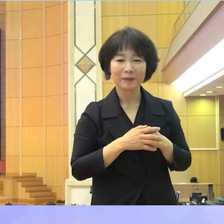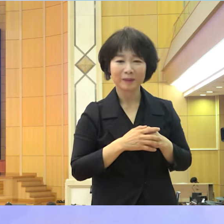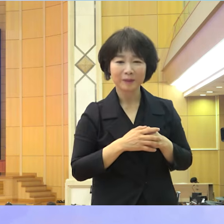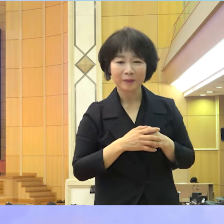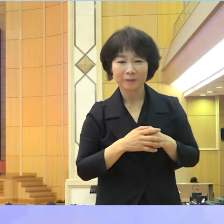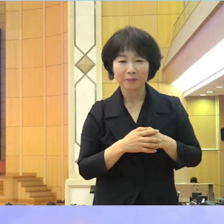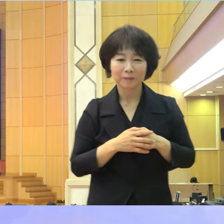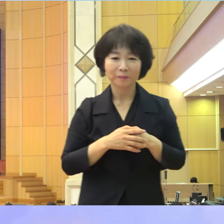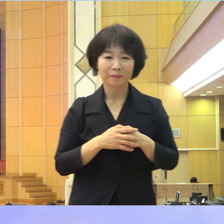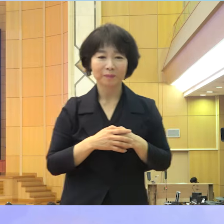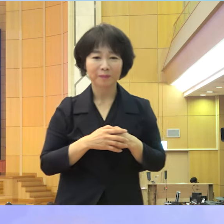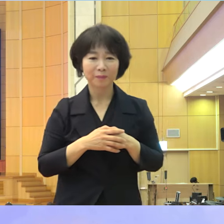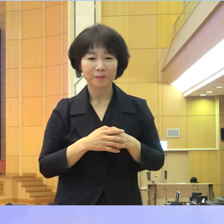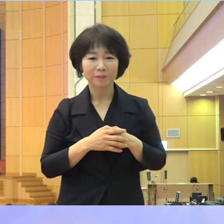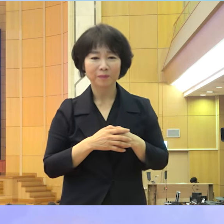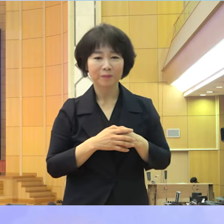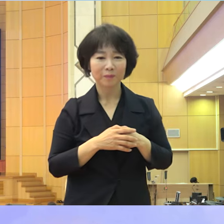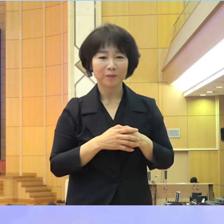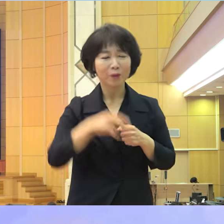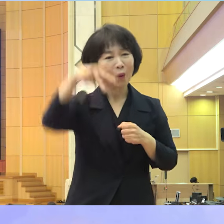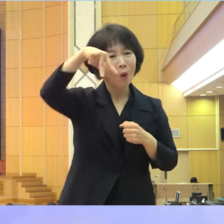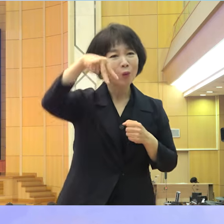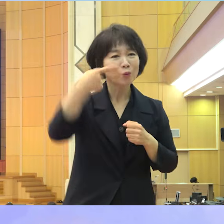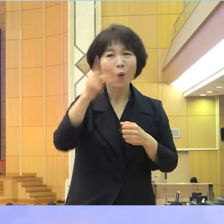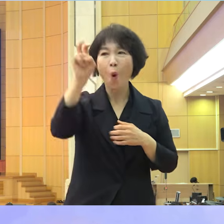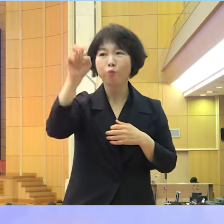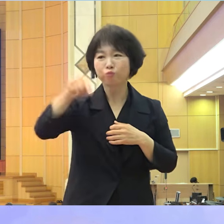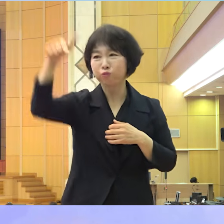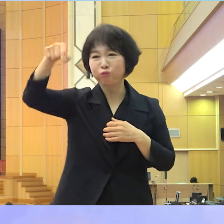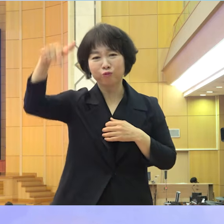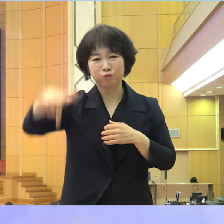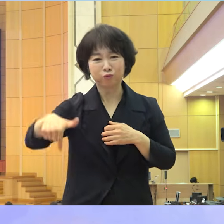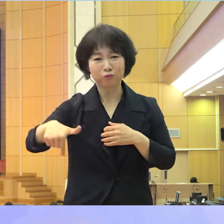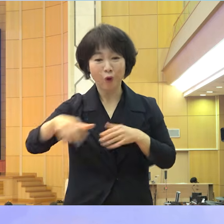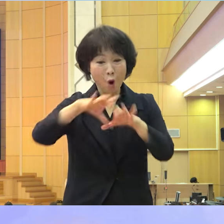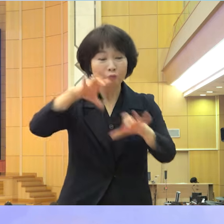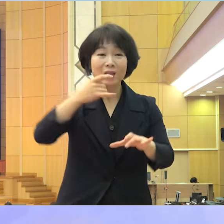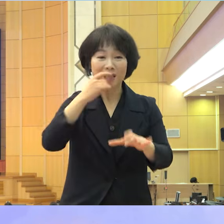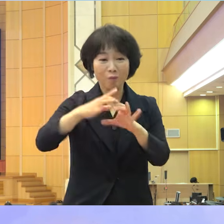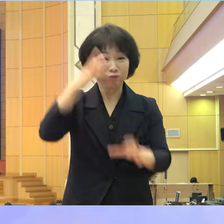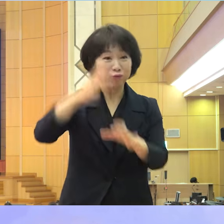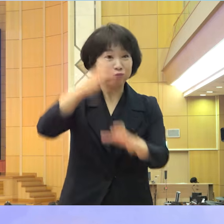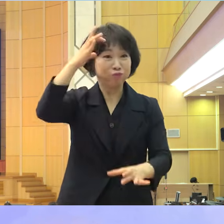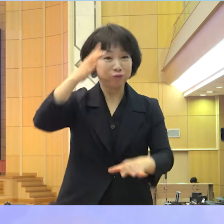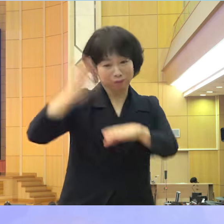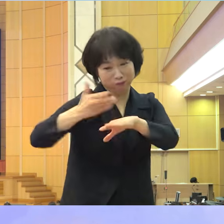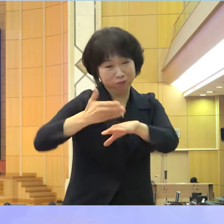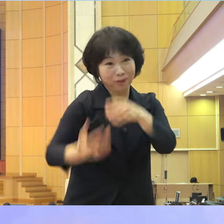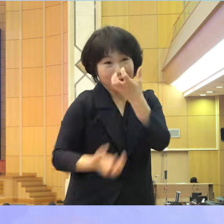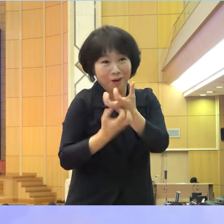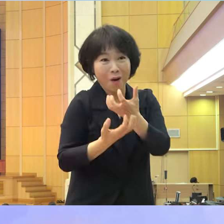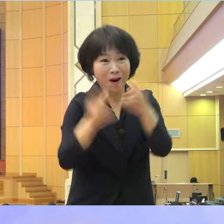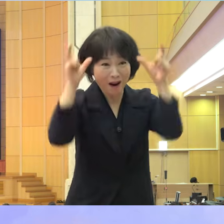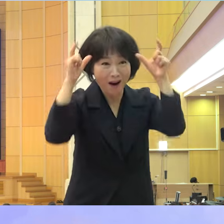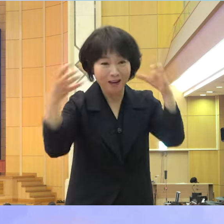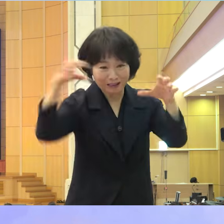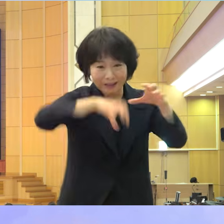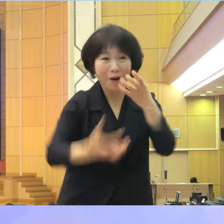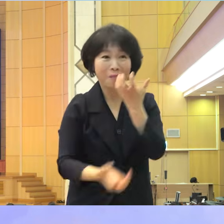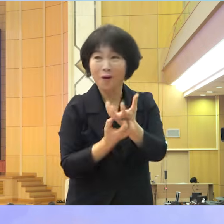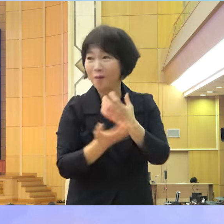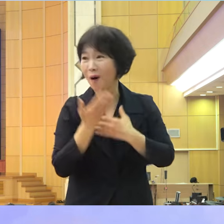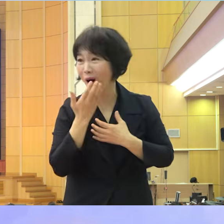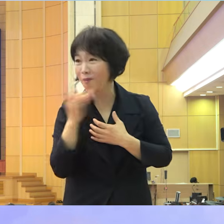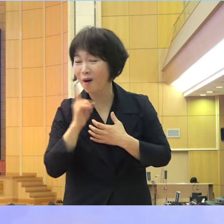알아들었나 모르겠네요. 소고기는 맞고요. 무국, 여러분 소고기 무국 안 끓여 먹어봤어요? 무자는